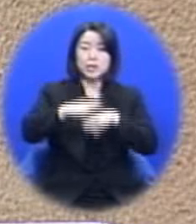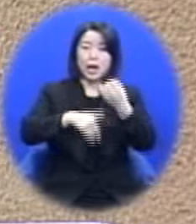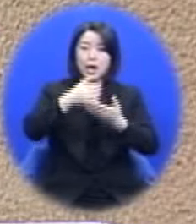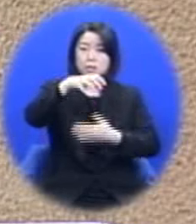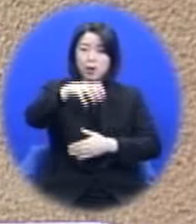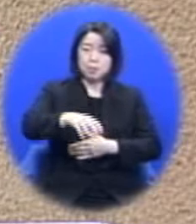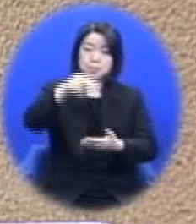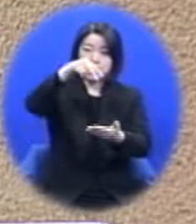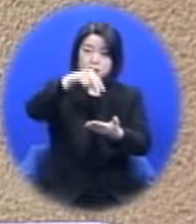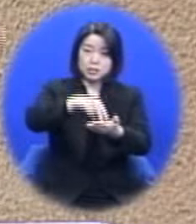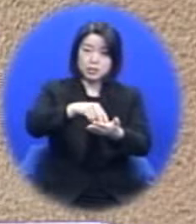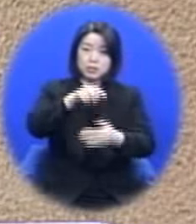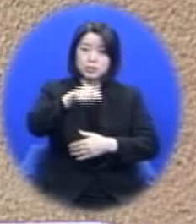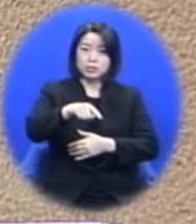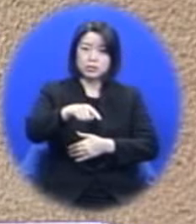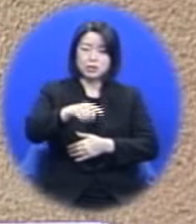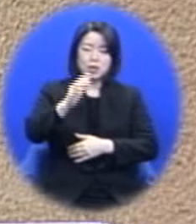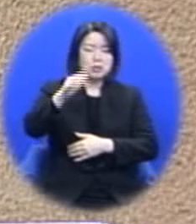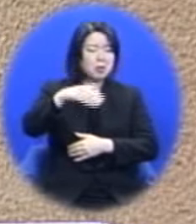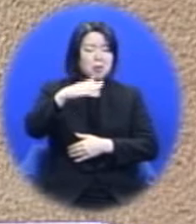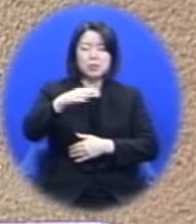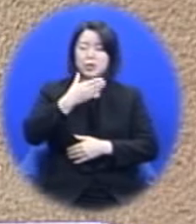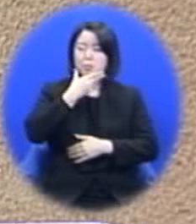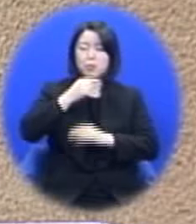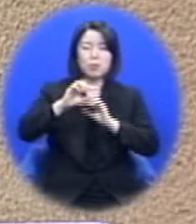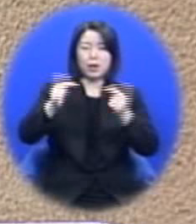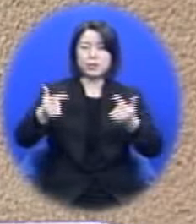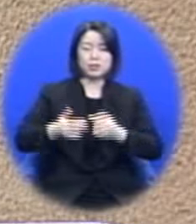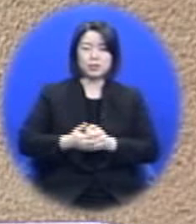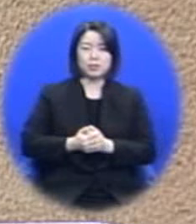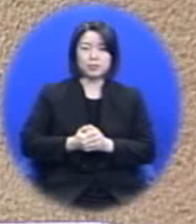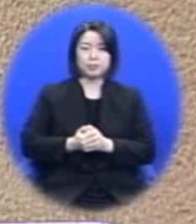앞에 서는 것은 절대 복 아닙니다.